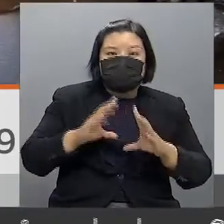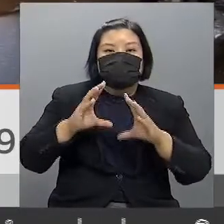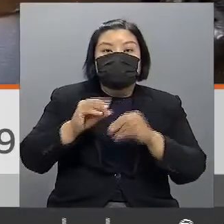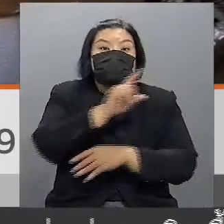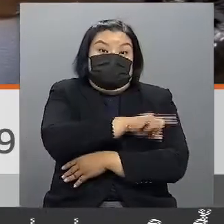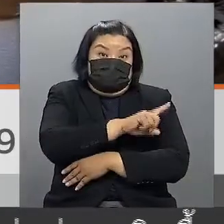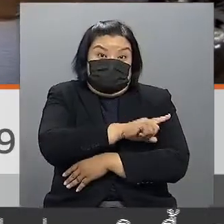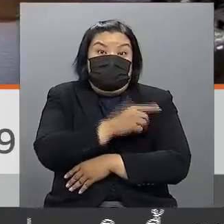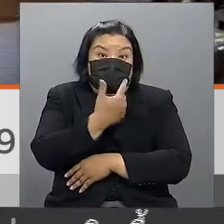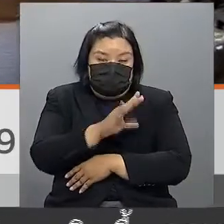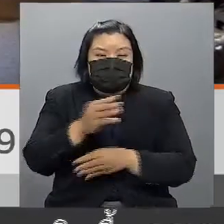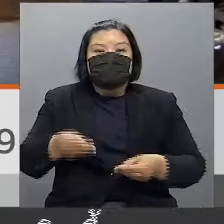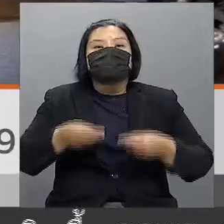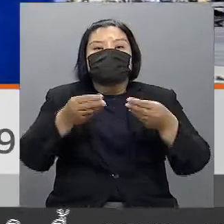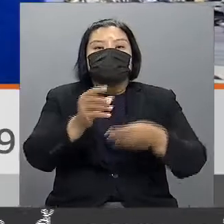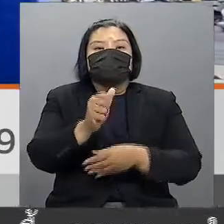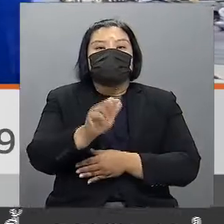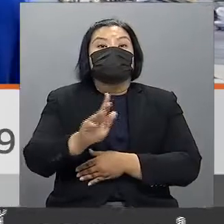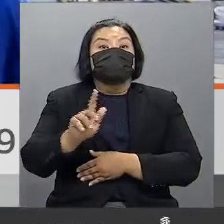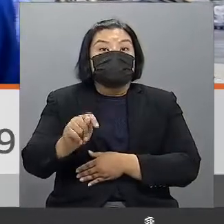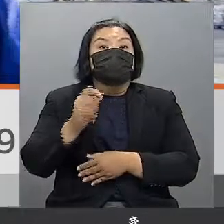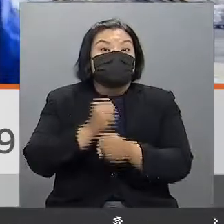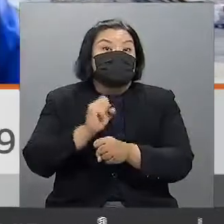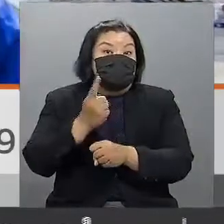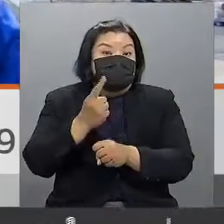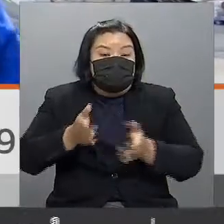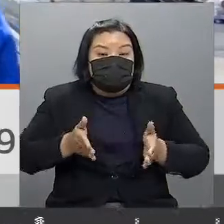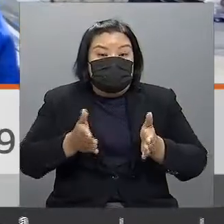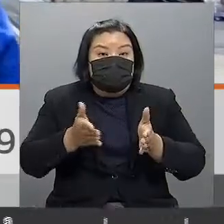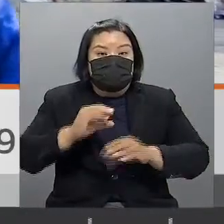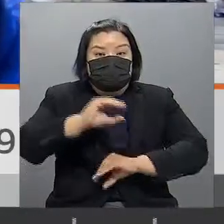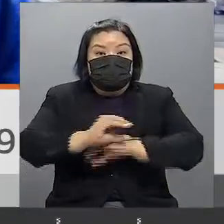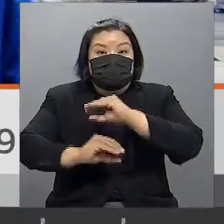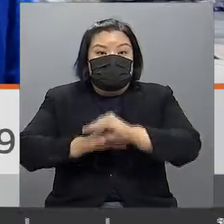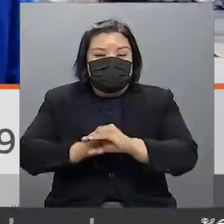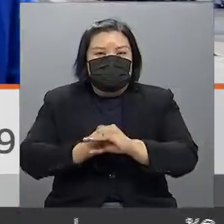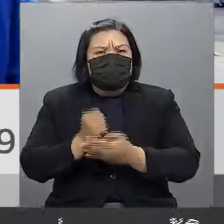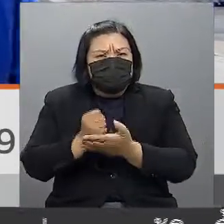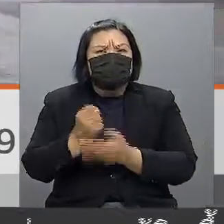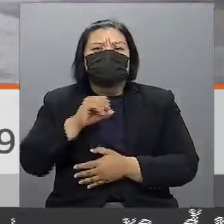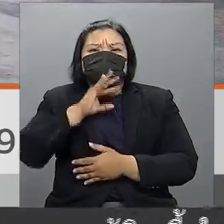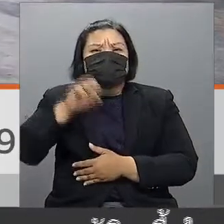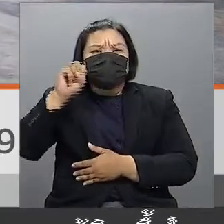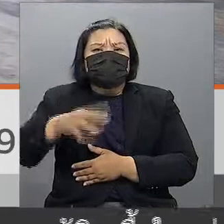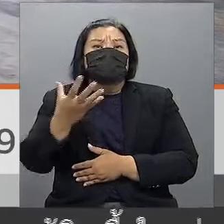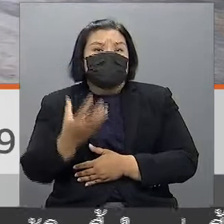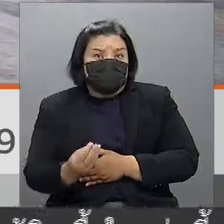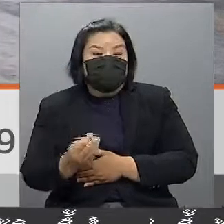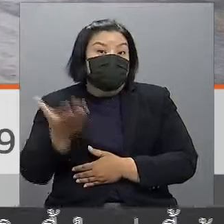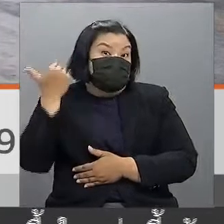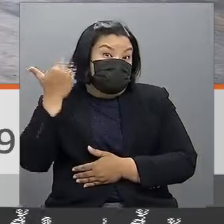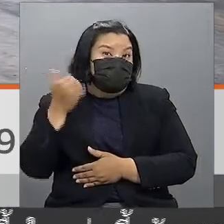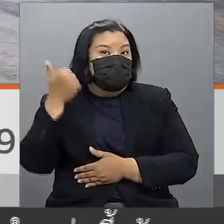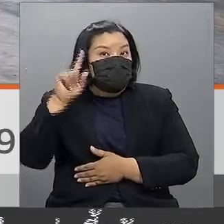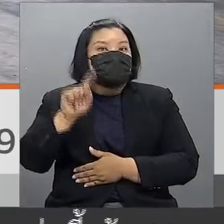นำไปแปรรูปเป็นบล็อกปูถนนช่วยลดปริมาณขยะทั่วไปที่เคยจัดเก็บได้วันละ30ตันเพราะใน